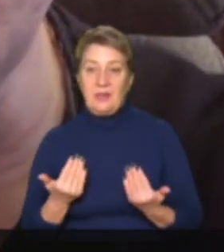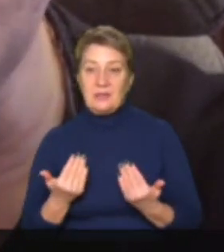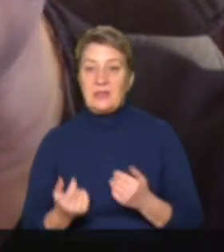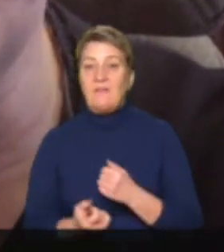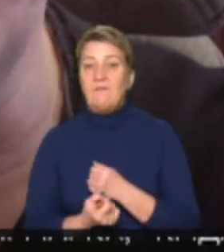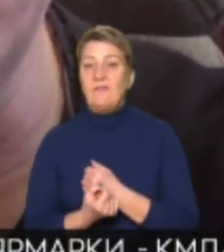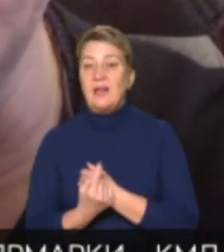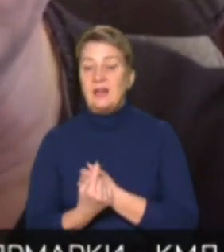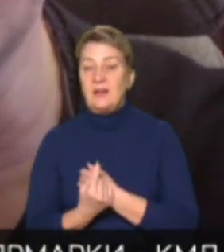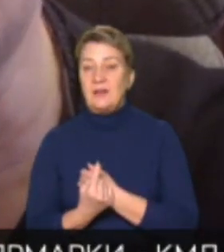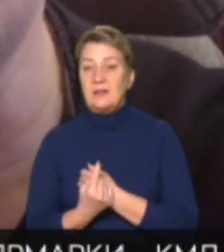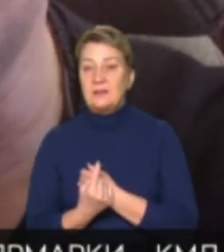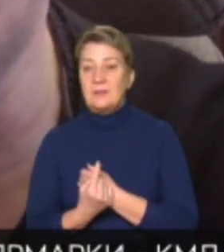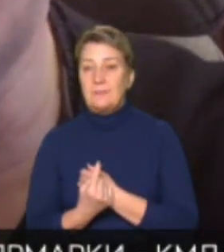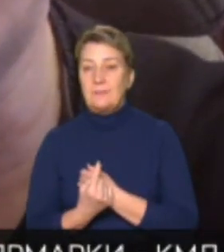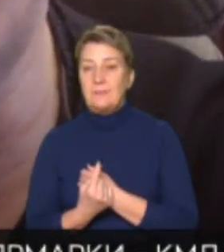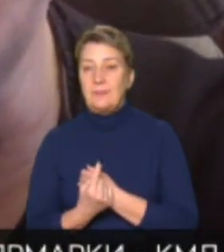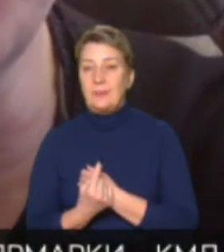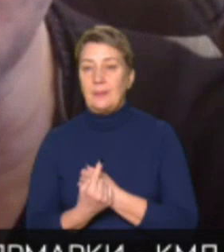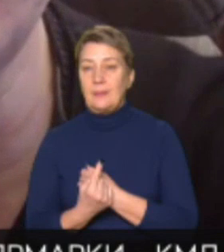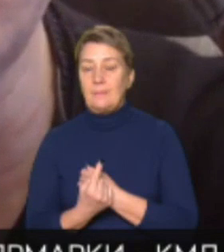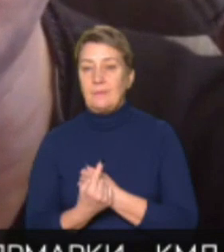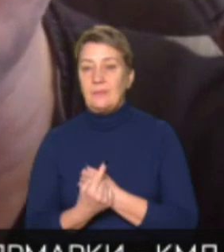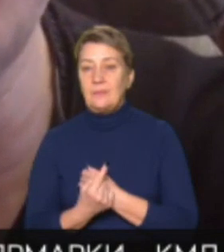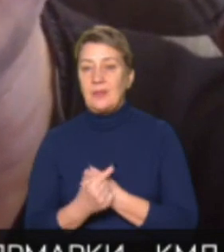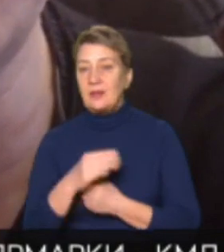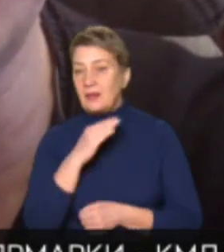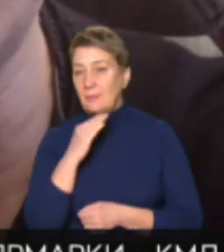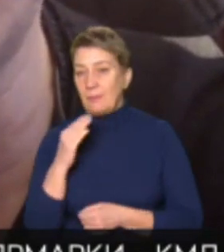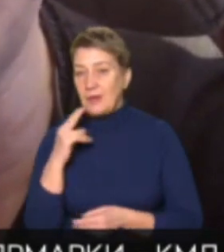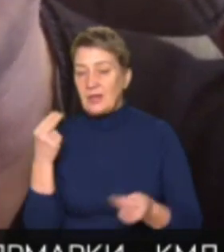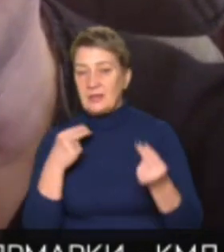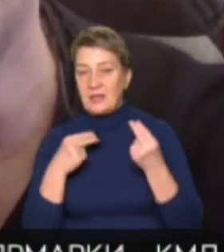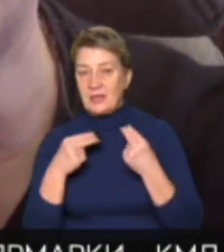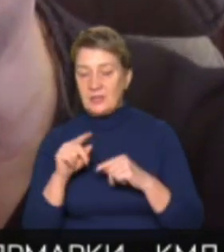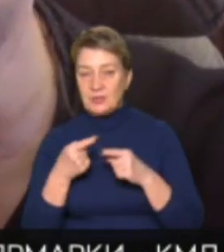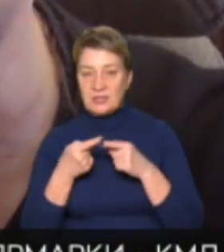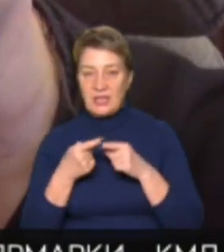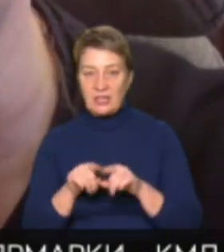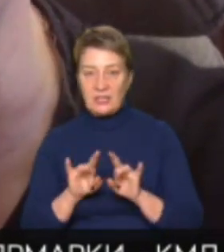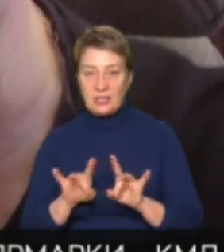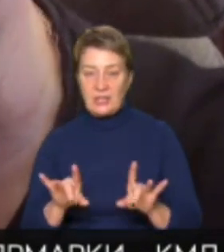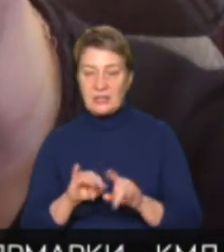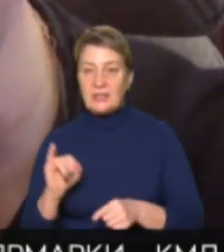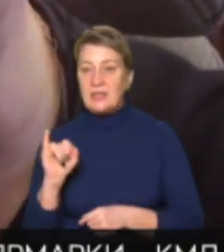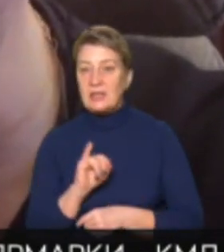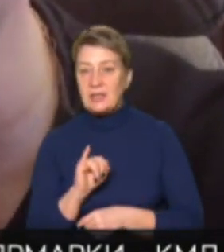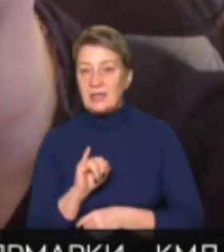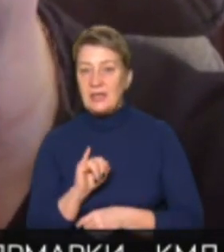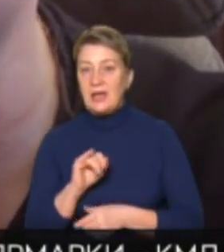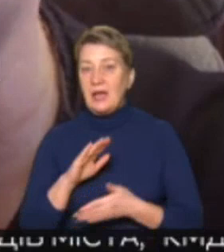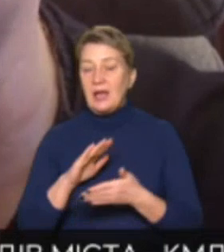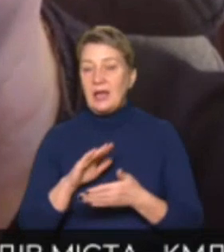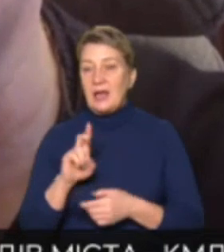виявилося, що їх ракети ліпше за технічними характеристиками і